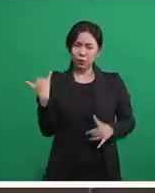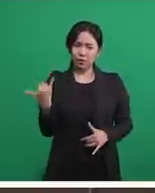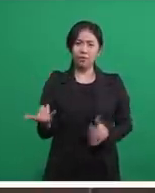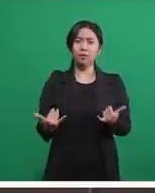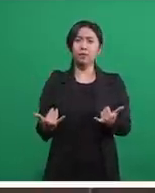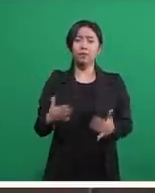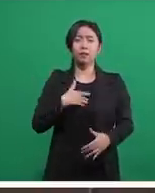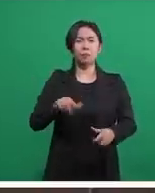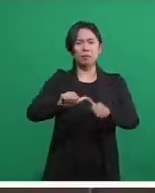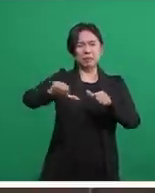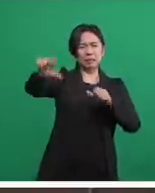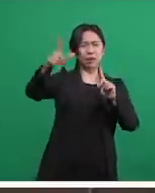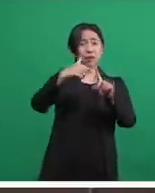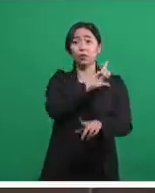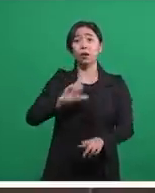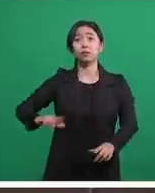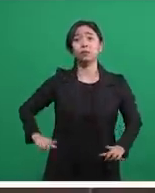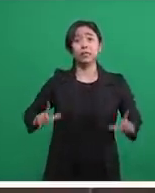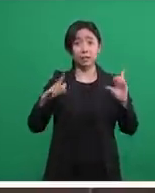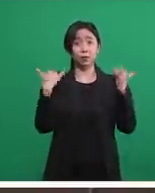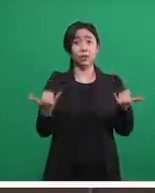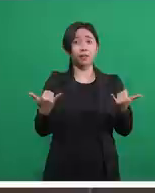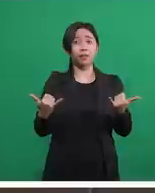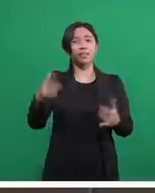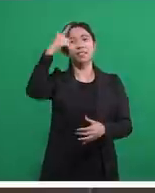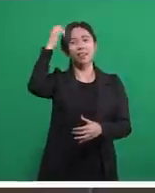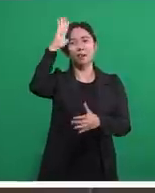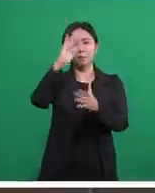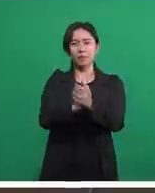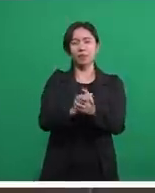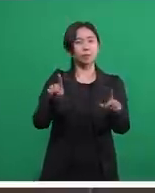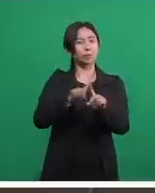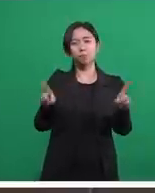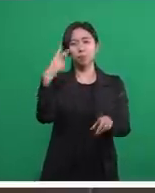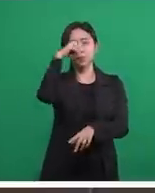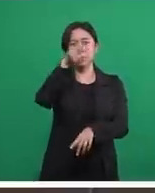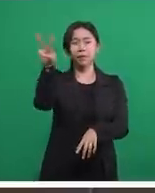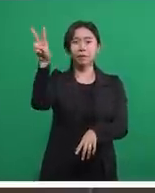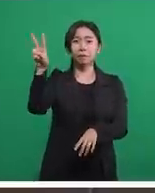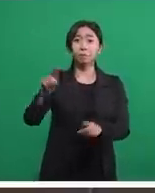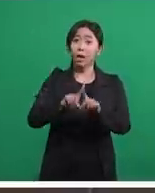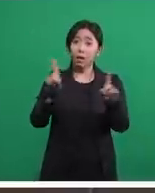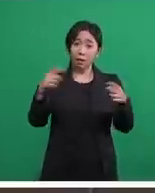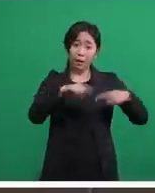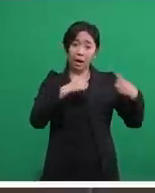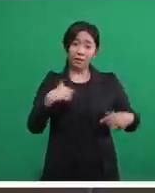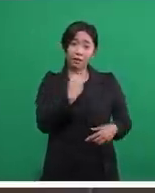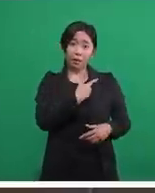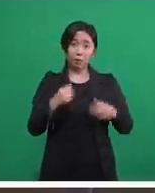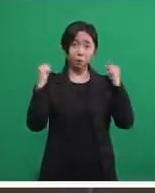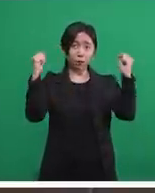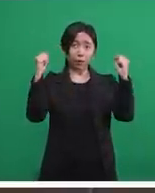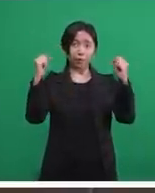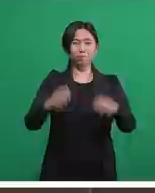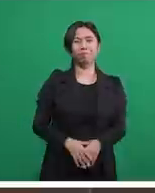dari Tuhan. Sebab hidup kami ini adalah hidup karena percaya, bukan karena melihat. Tetapi hati kami tabah